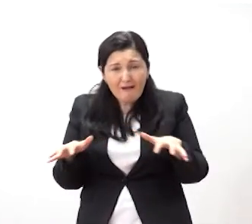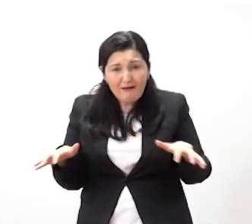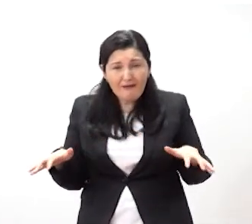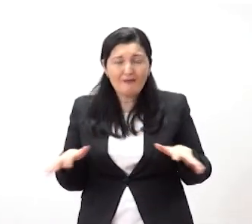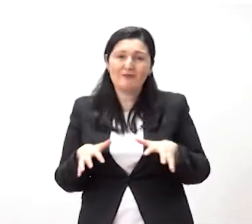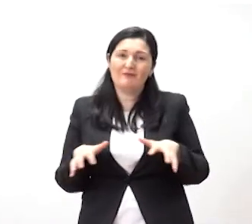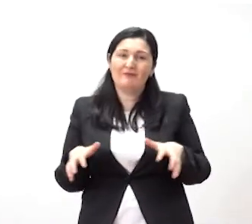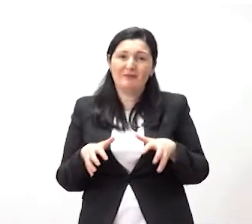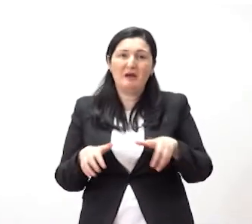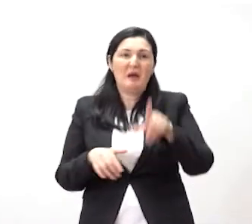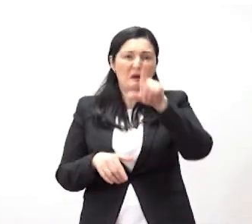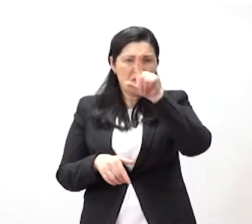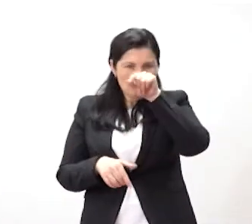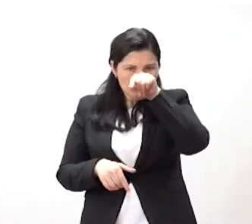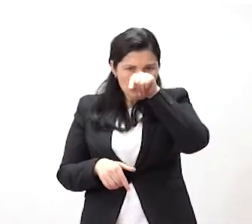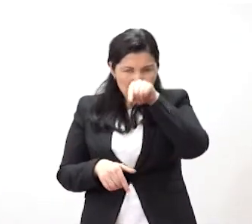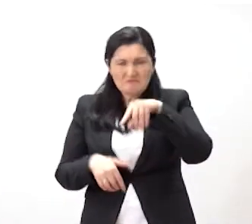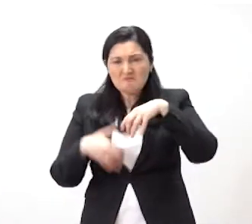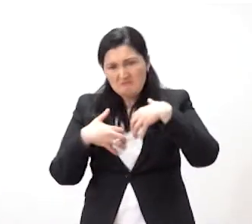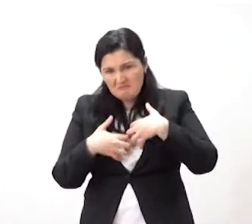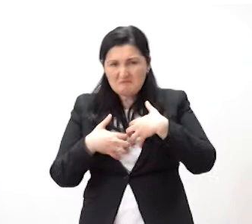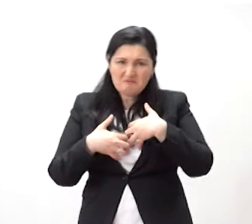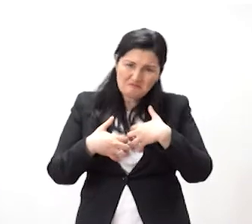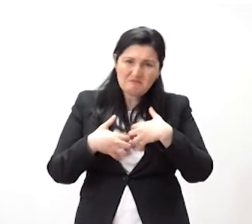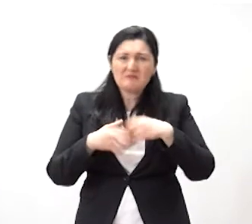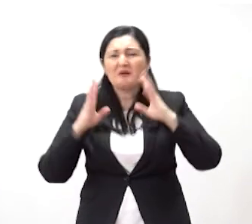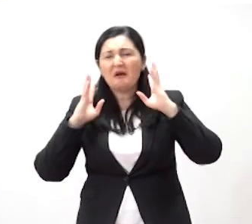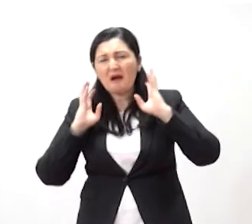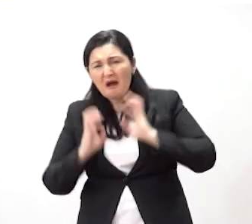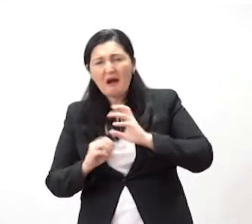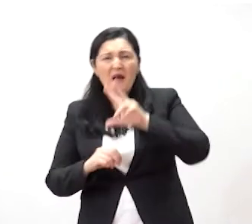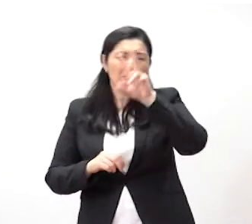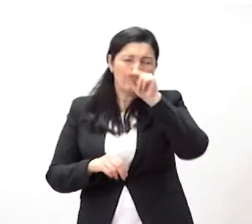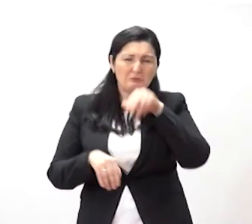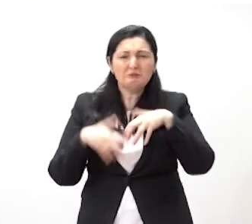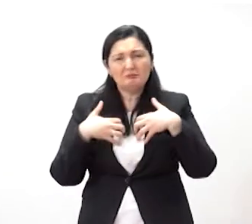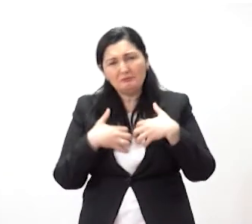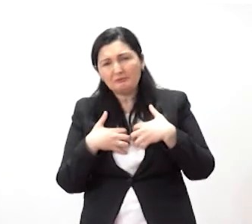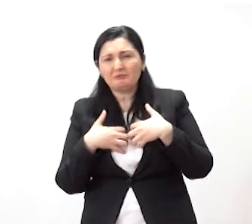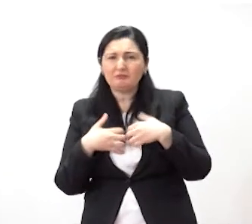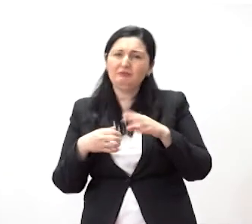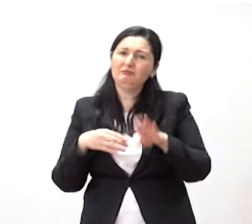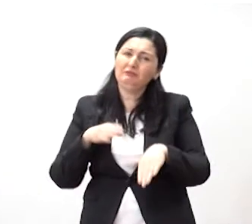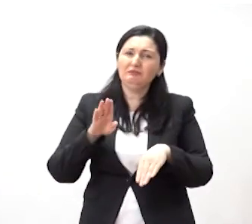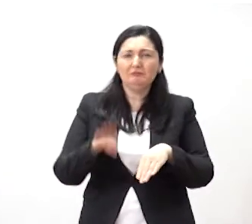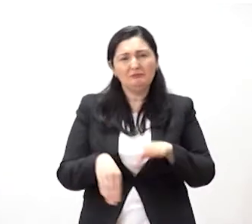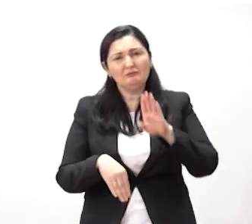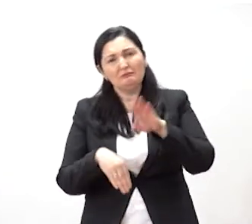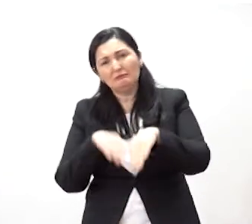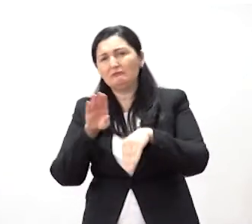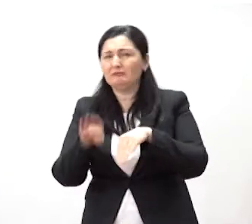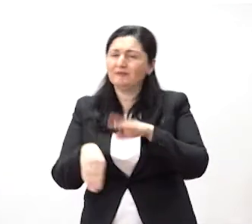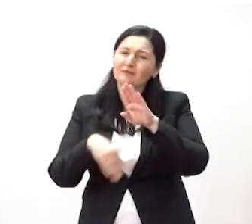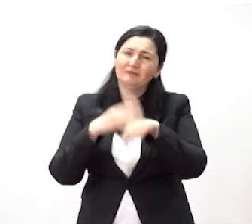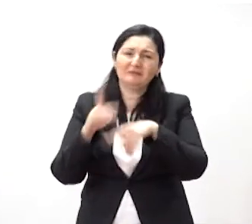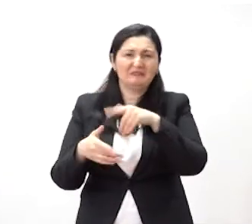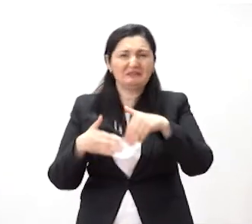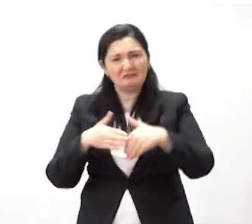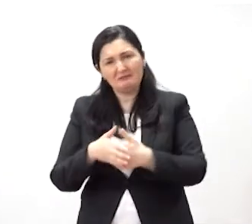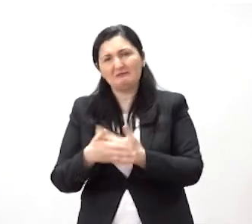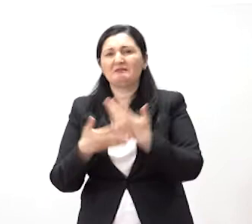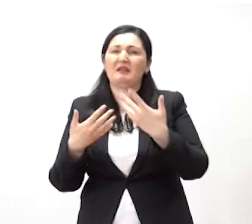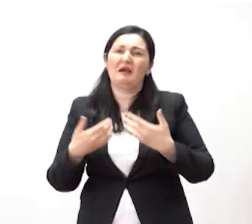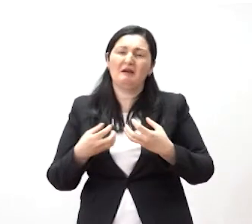و مرغابی و غاز ناامید شده رفتند. رفتند که از نو تخم گذاشته خودشان